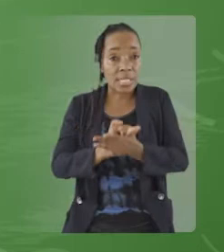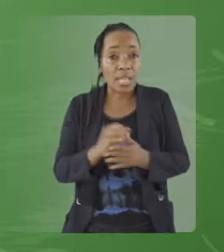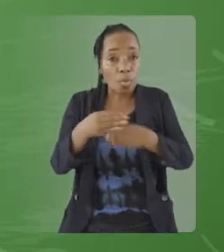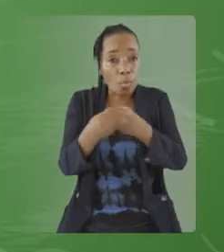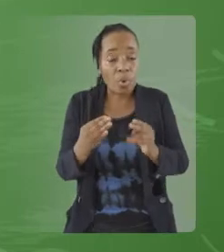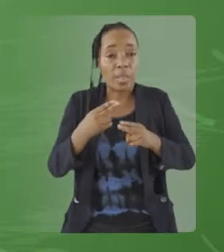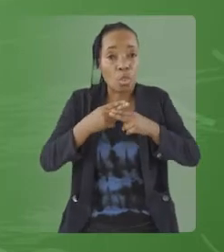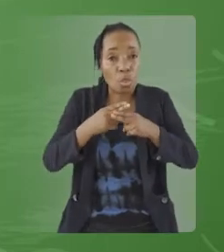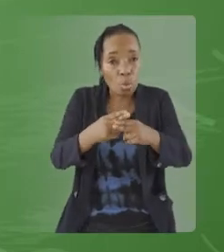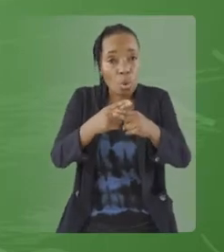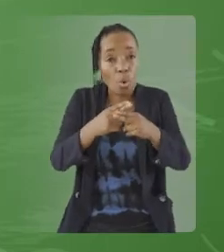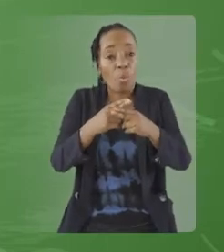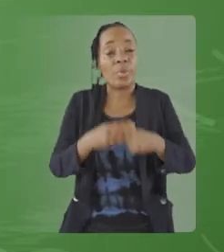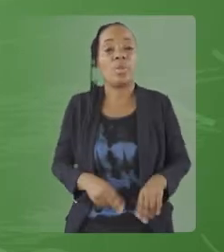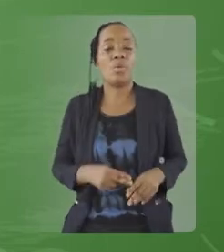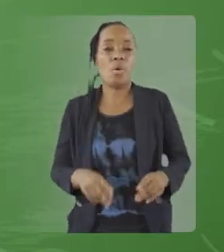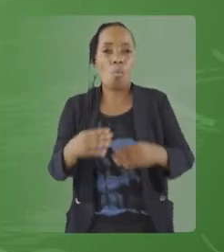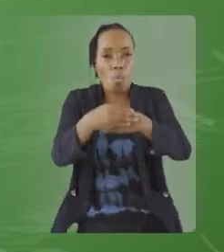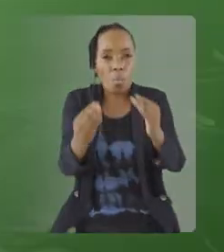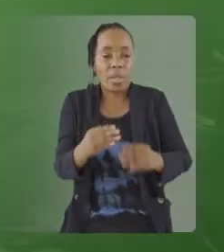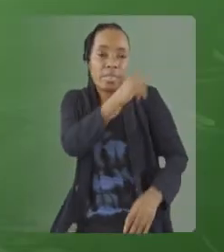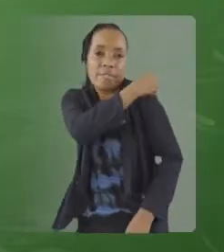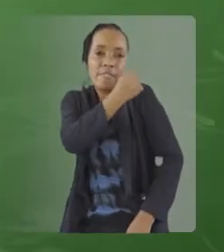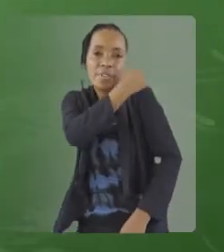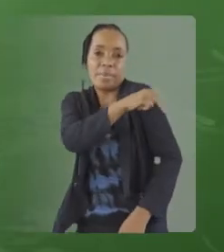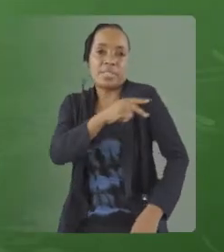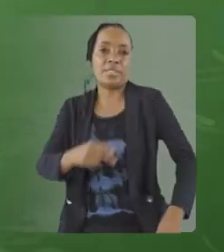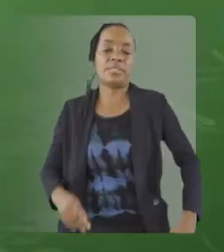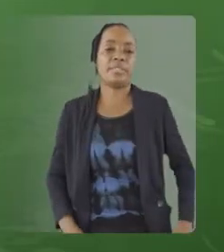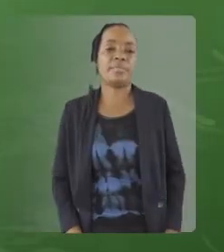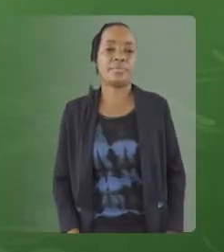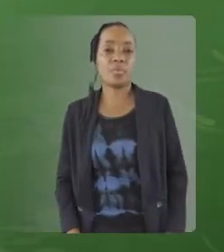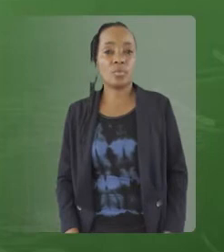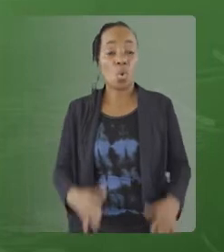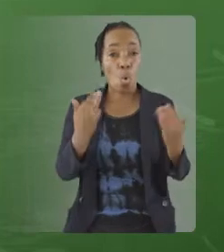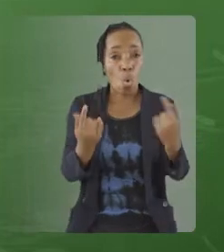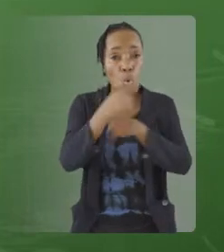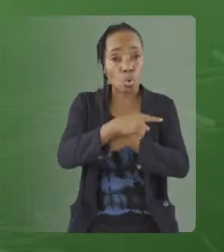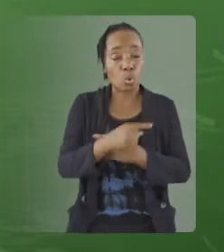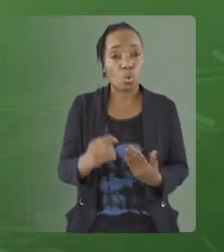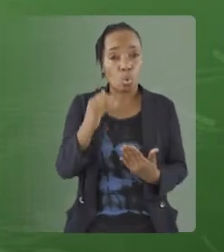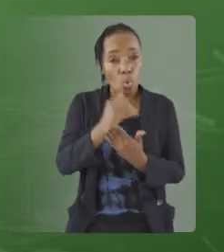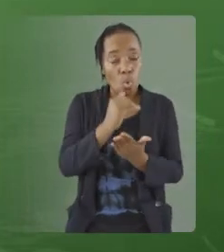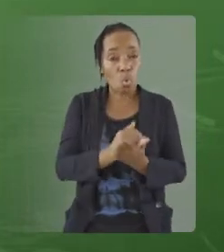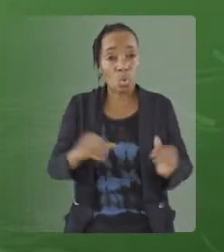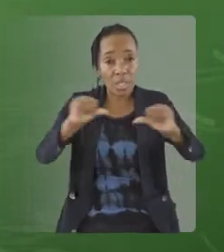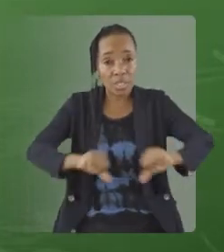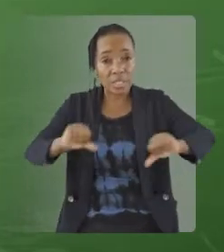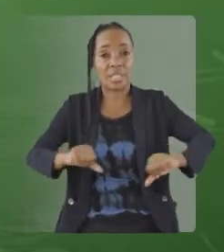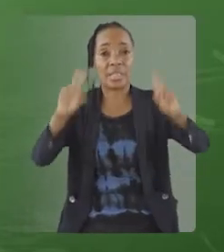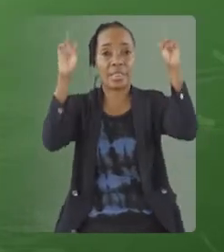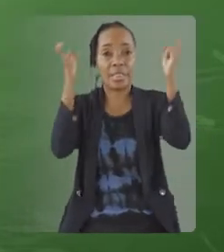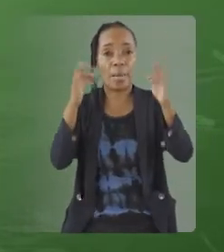la boîte pharmaceutique. Aujourd'hui, en sciences, nous allons étudier la